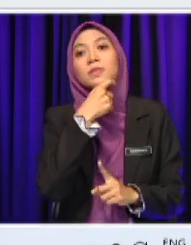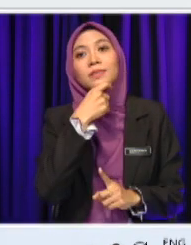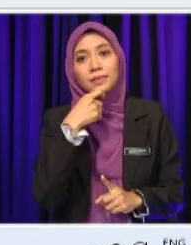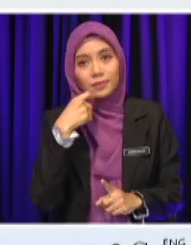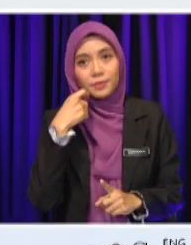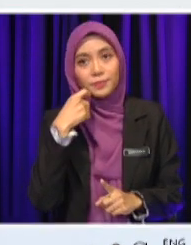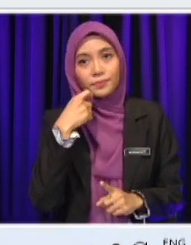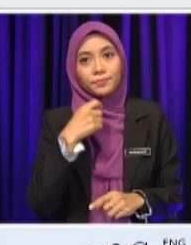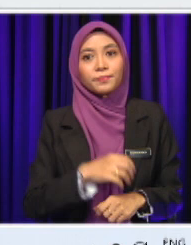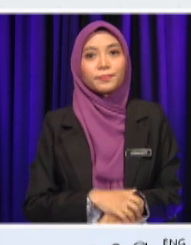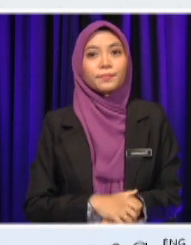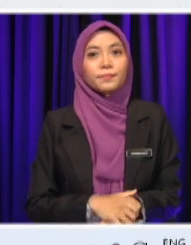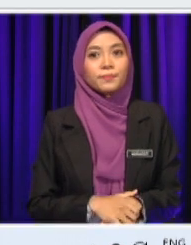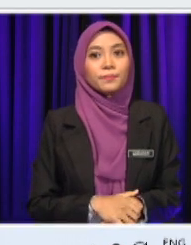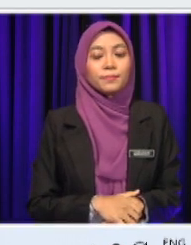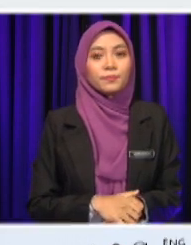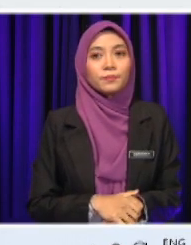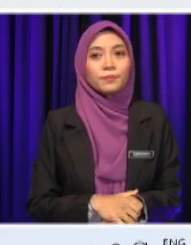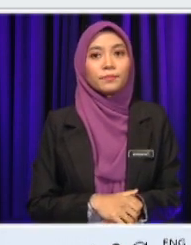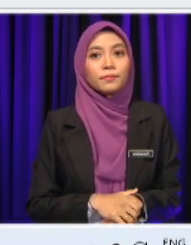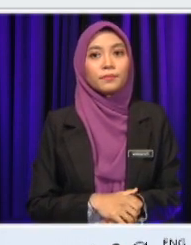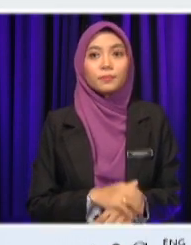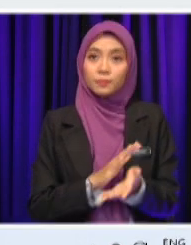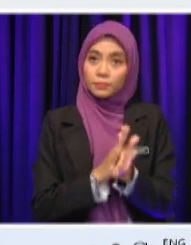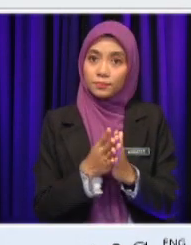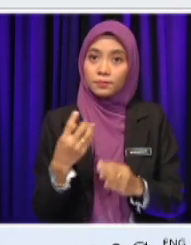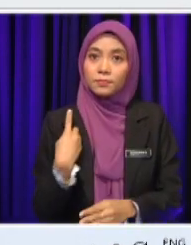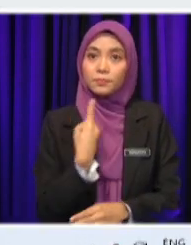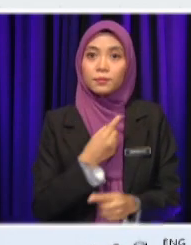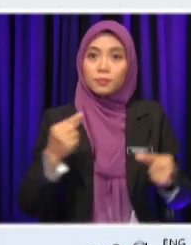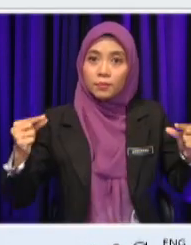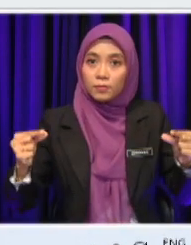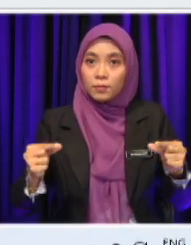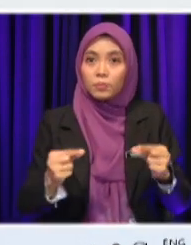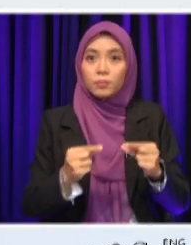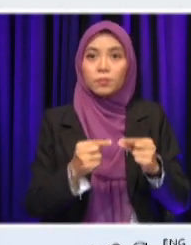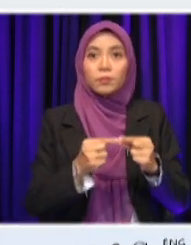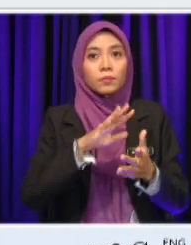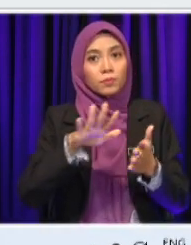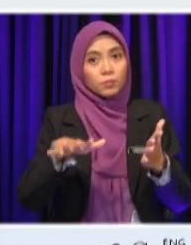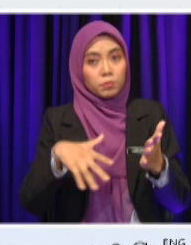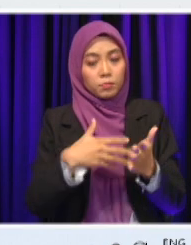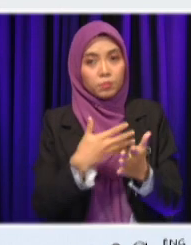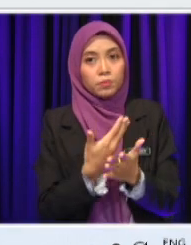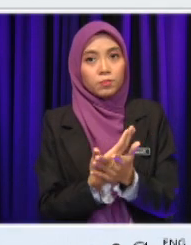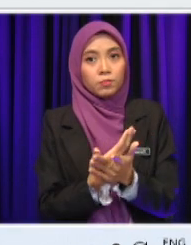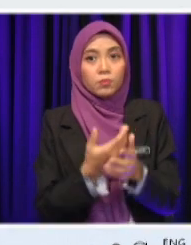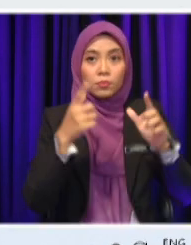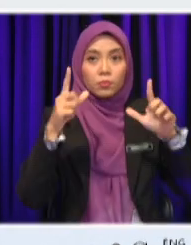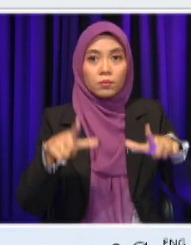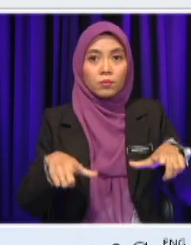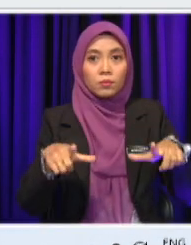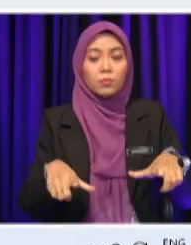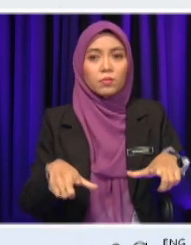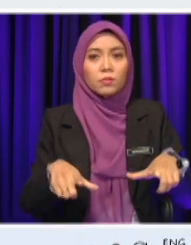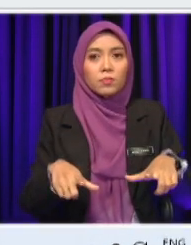Jadi kita gabung ke semua blok-blok ni Aiman. Kita letak di bahagian tak ada air.